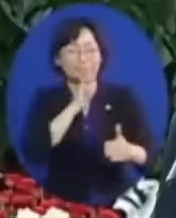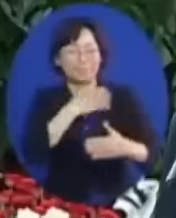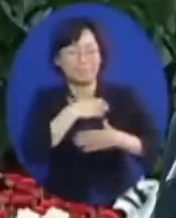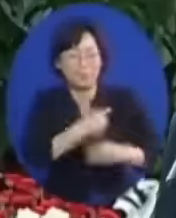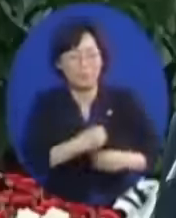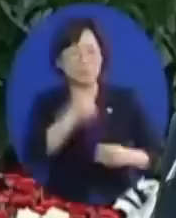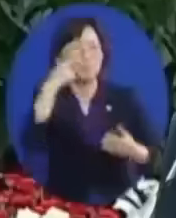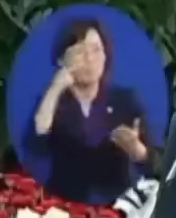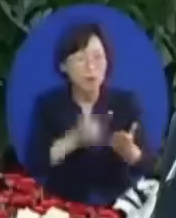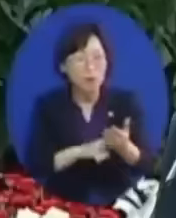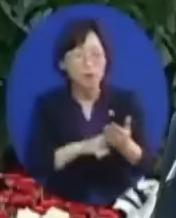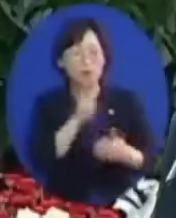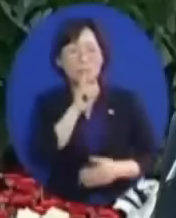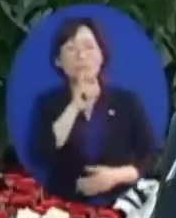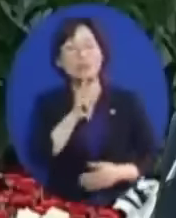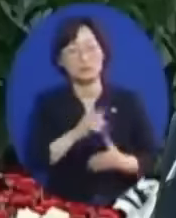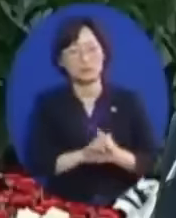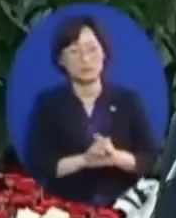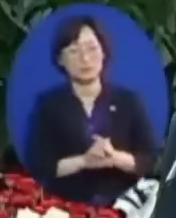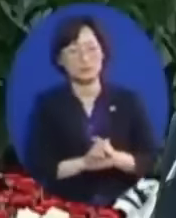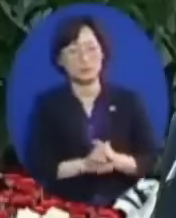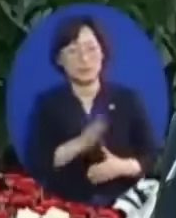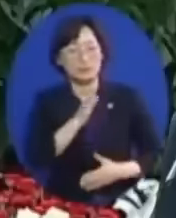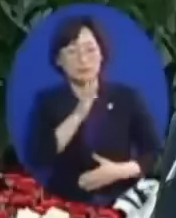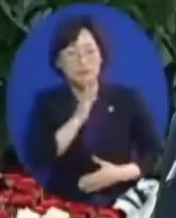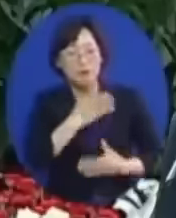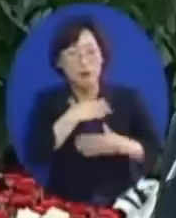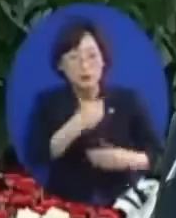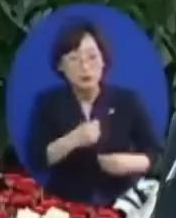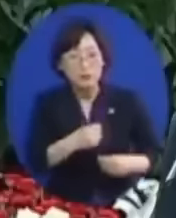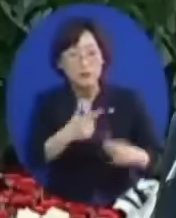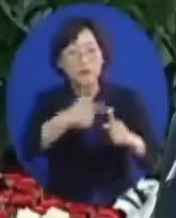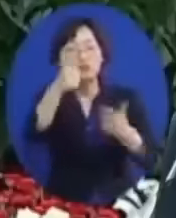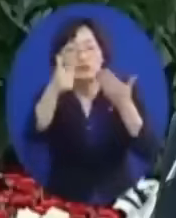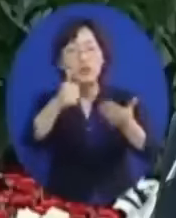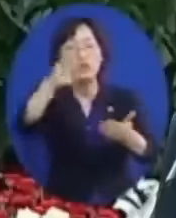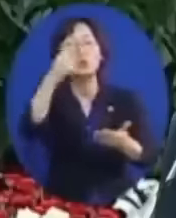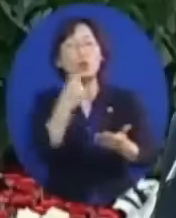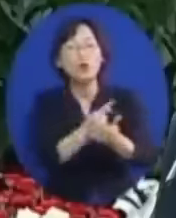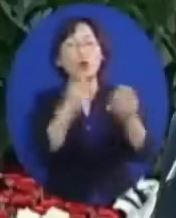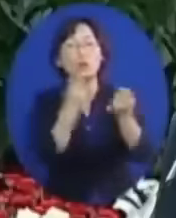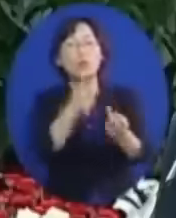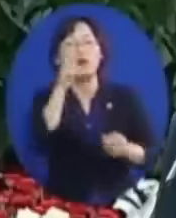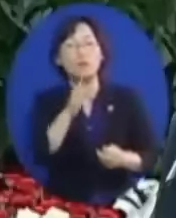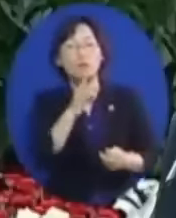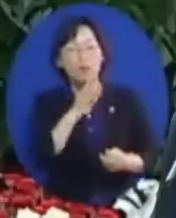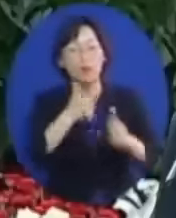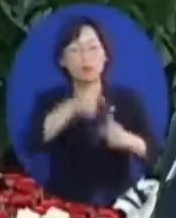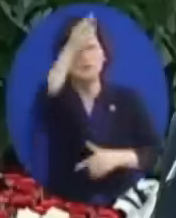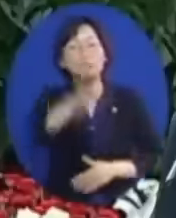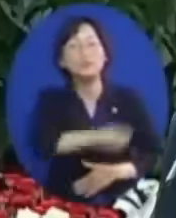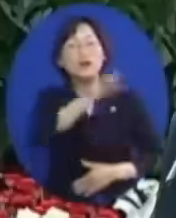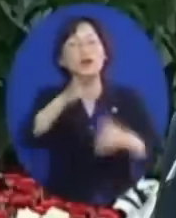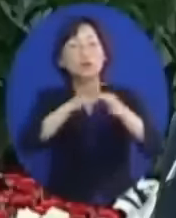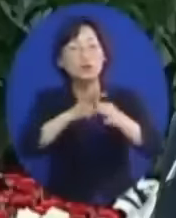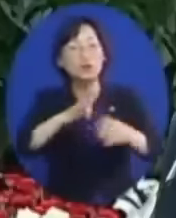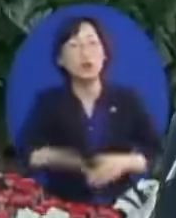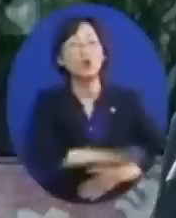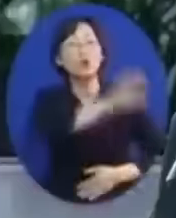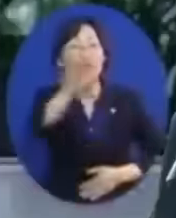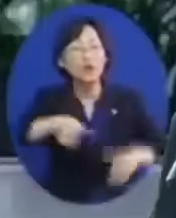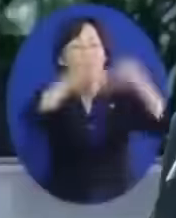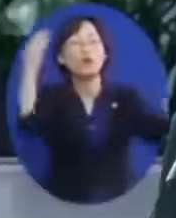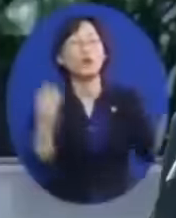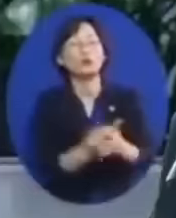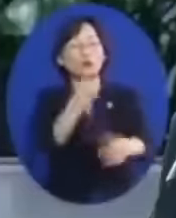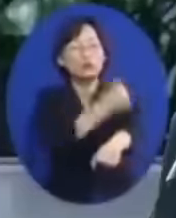발견했다고 말한 것입니다. 참된 안식은 예수님께 돌아오는 길밖에 없습니다. 예수님께서 십자가를 통하여 우리의